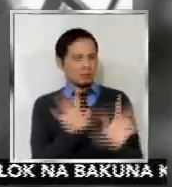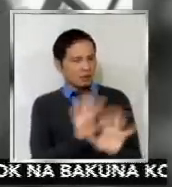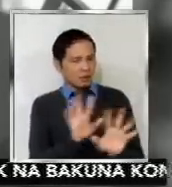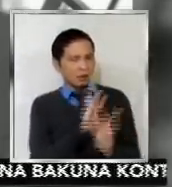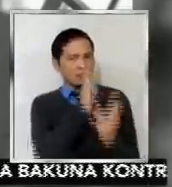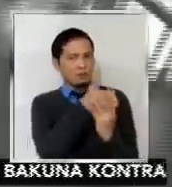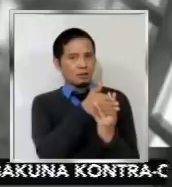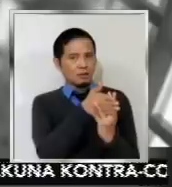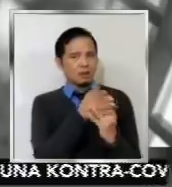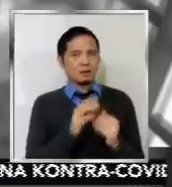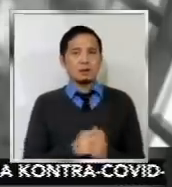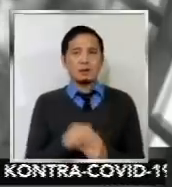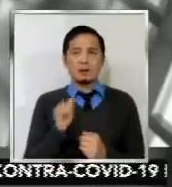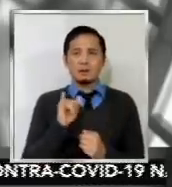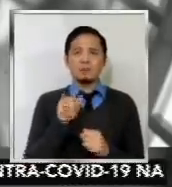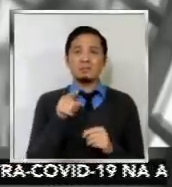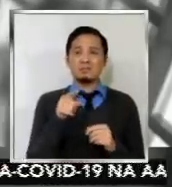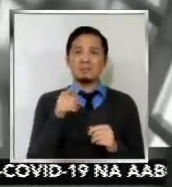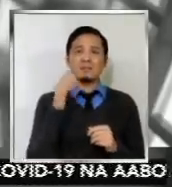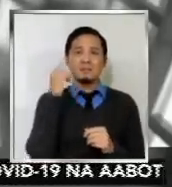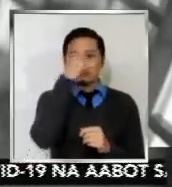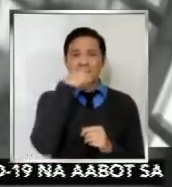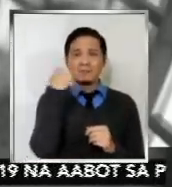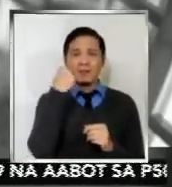ng kasambahay ang maliit na tuwalya.